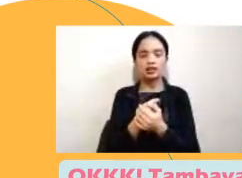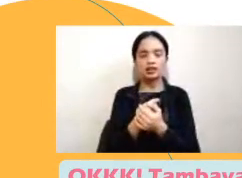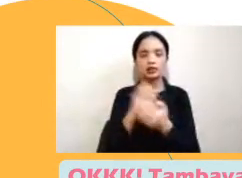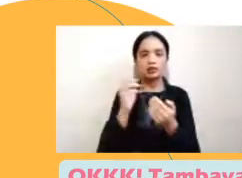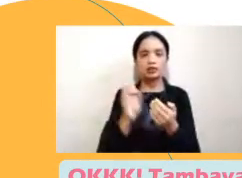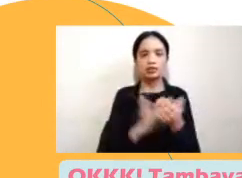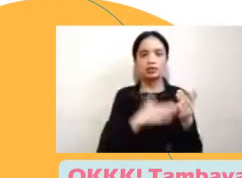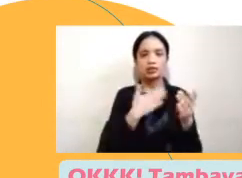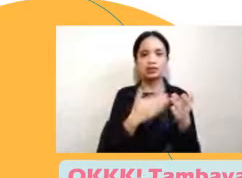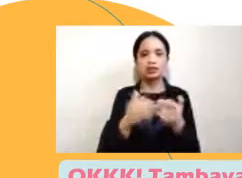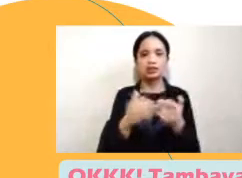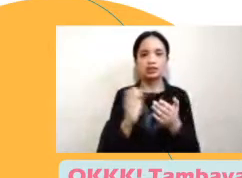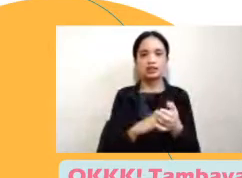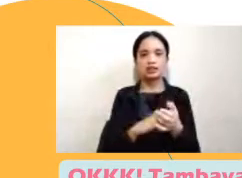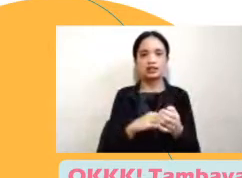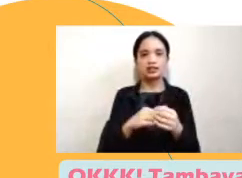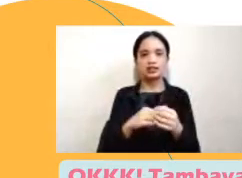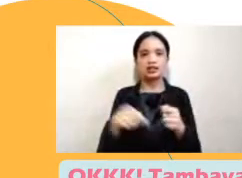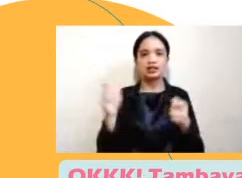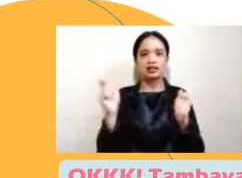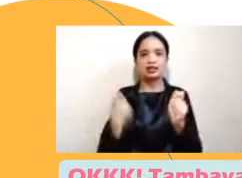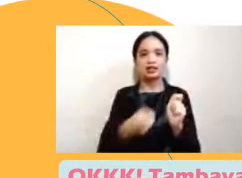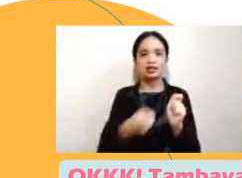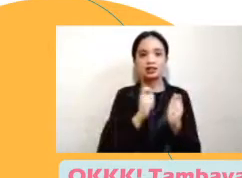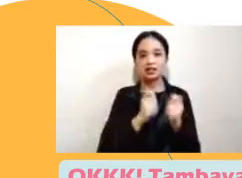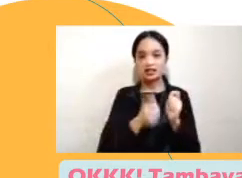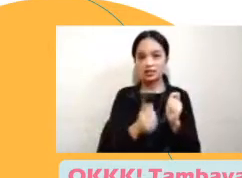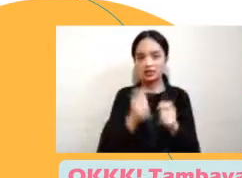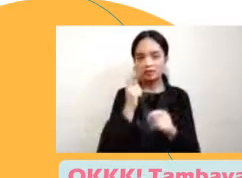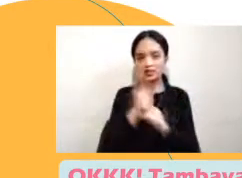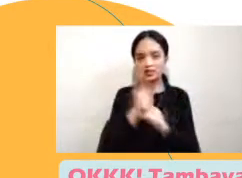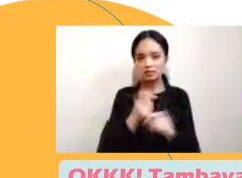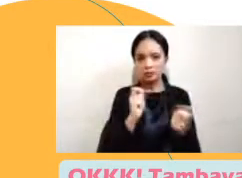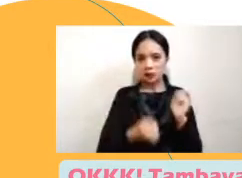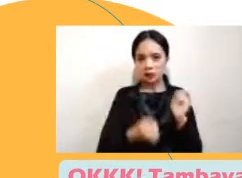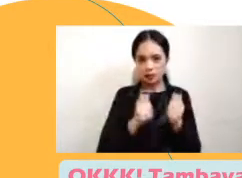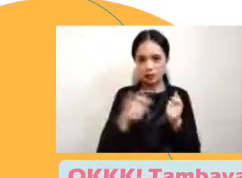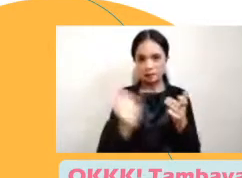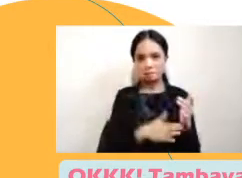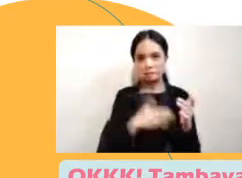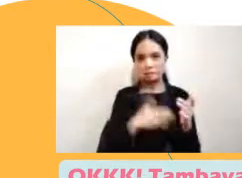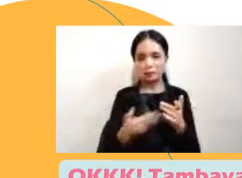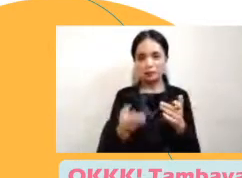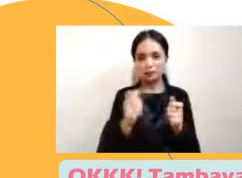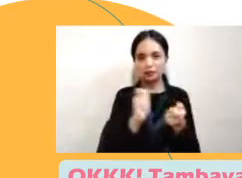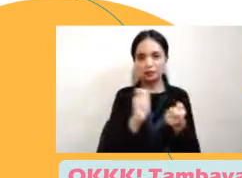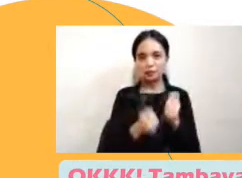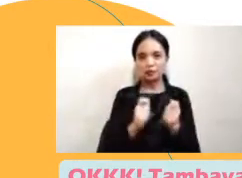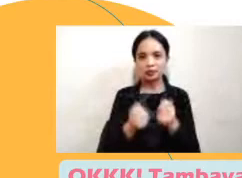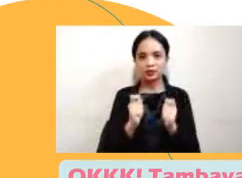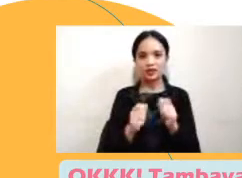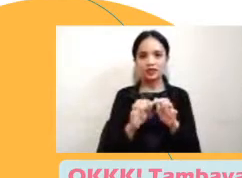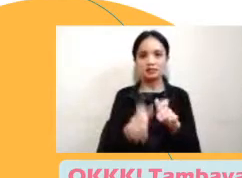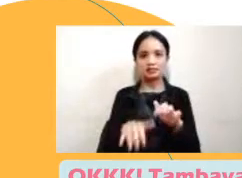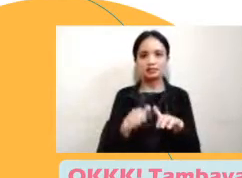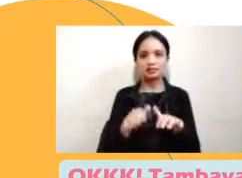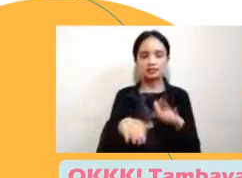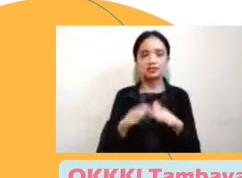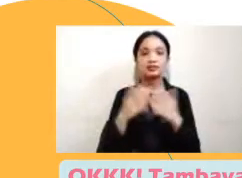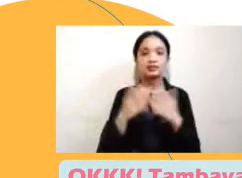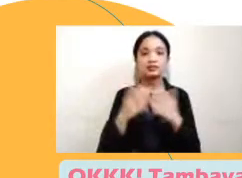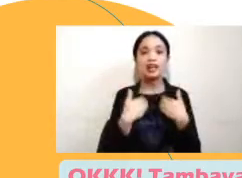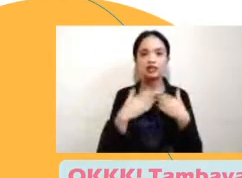Dan dararan dan dararan dan dan dan dararan dan. May marcha